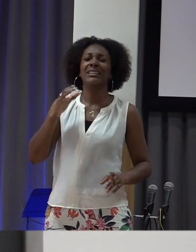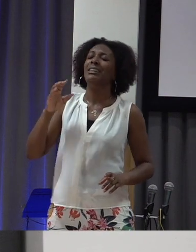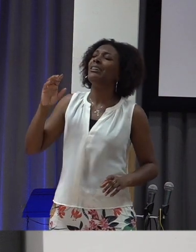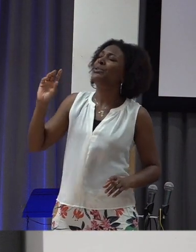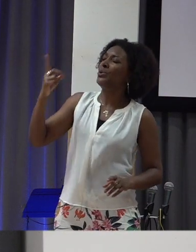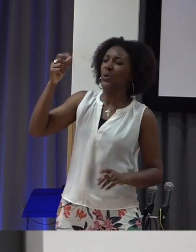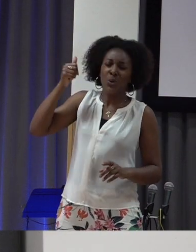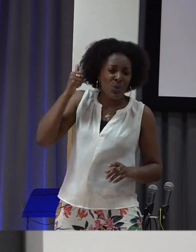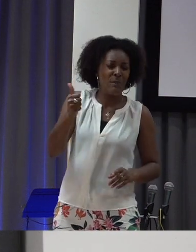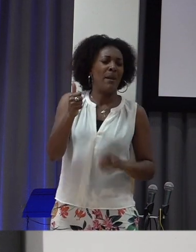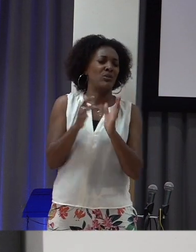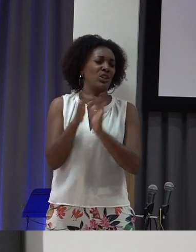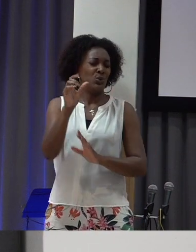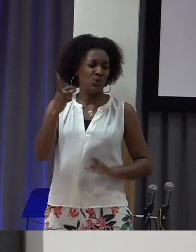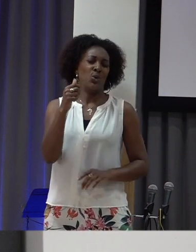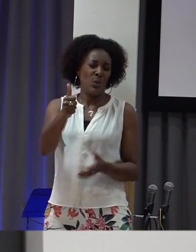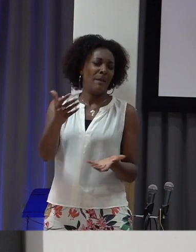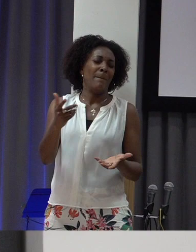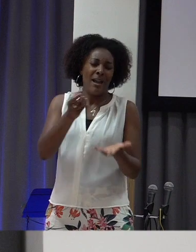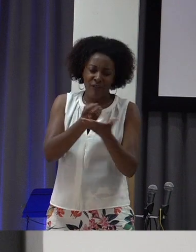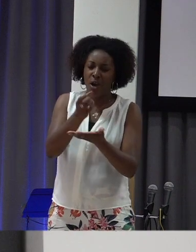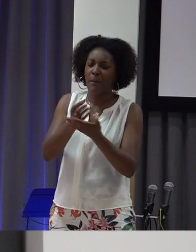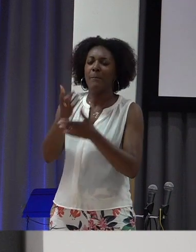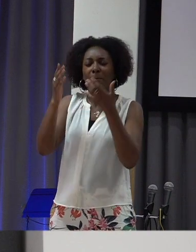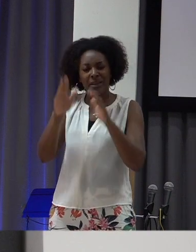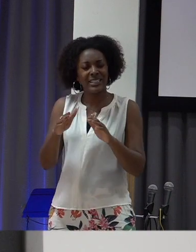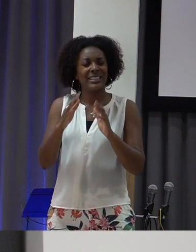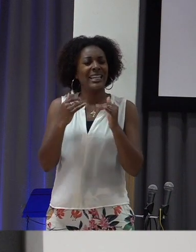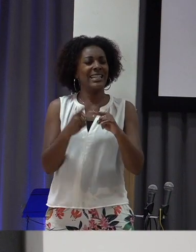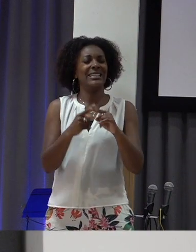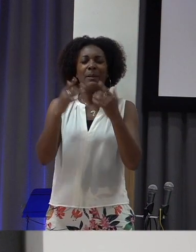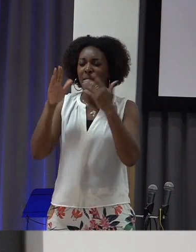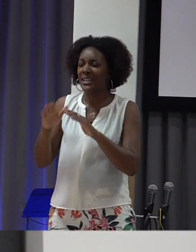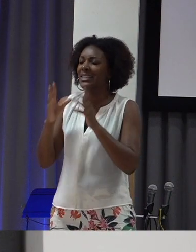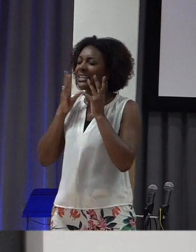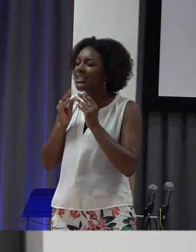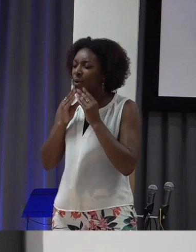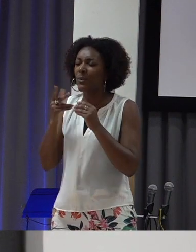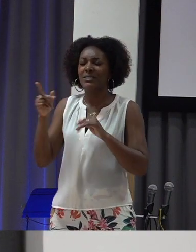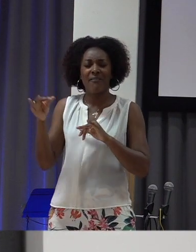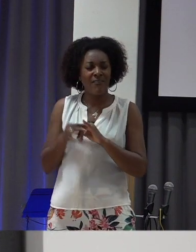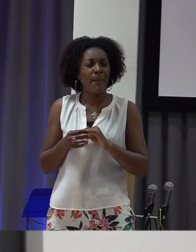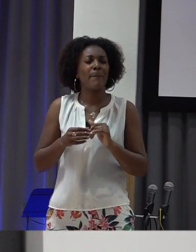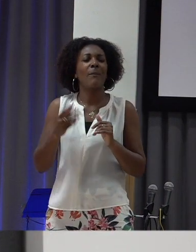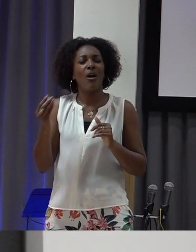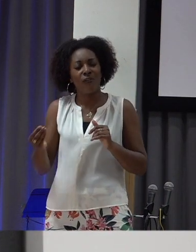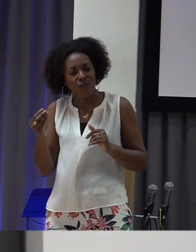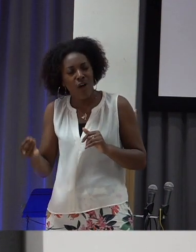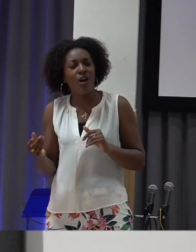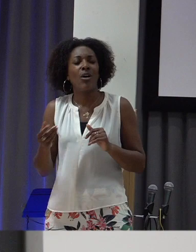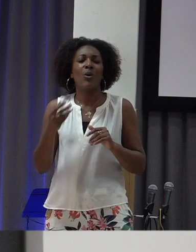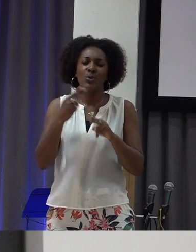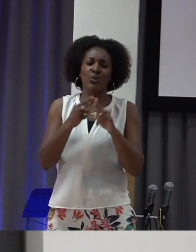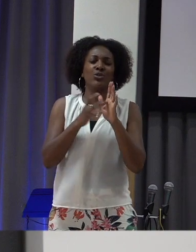mes chers frères et sœurs ici présents, bénis cette Église, bénis mon frère Guillaume et son épouse et ses enfants. Et au